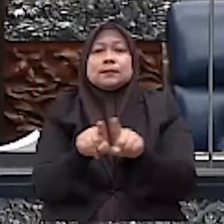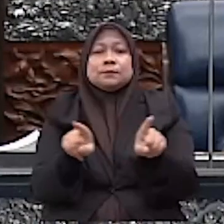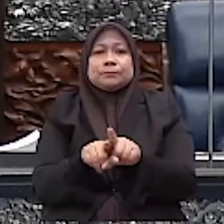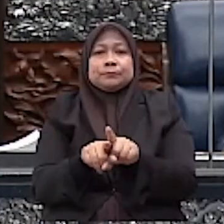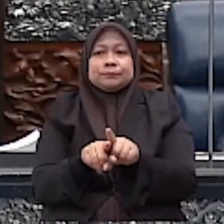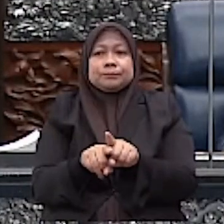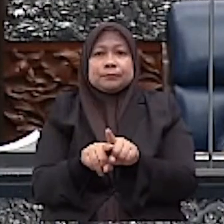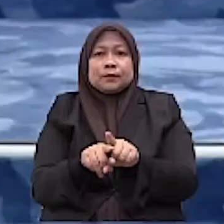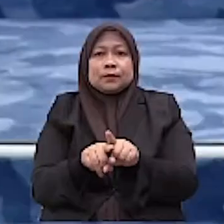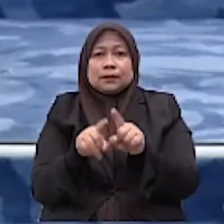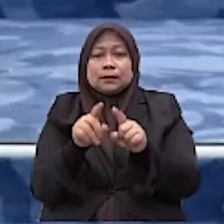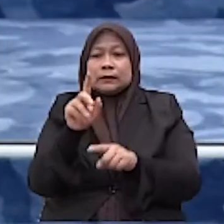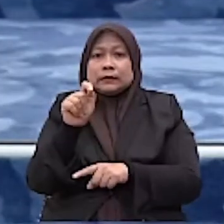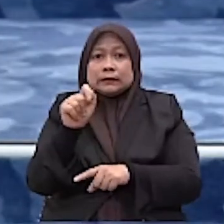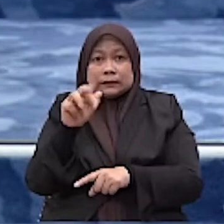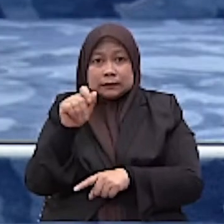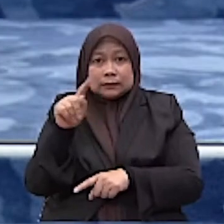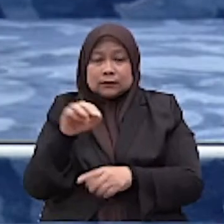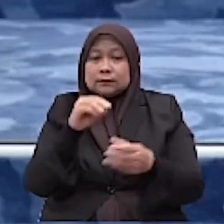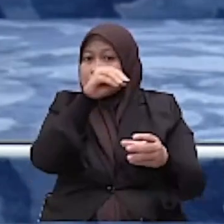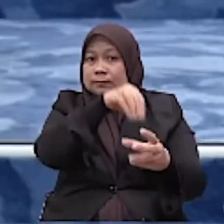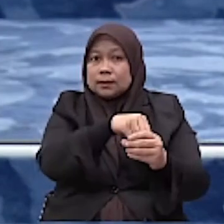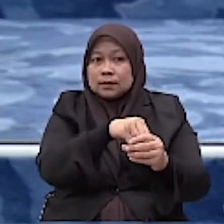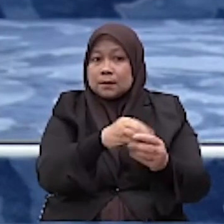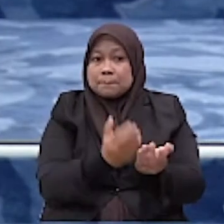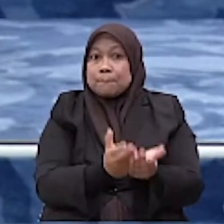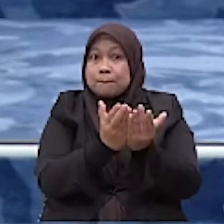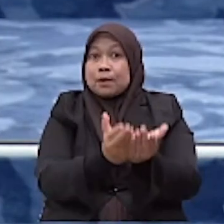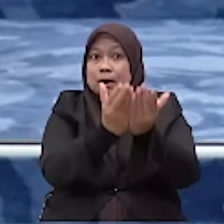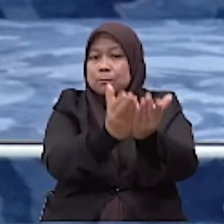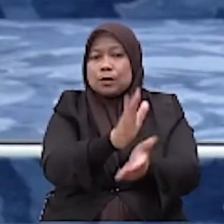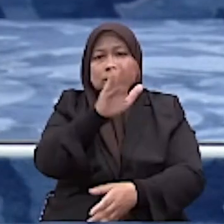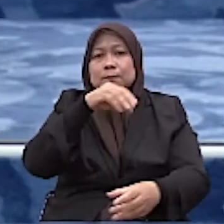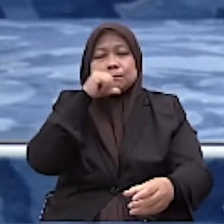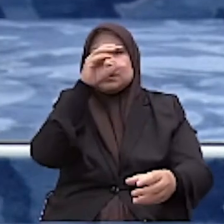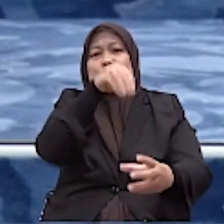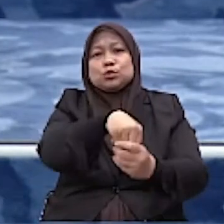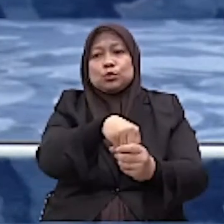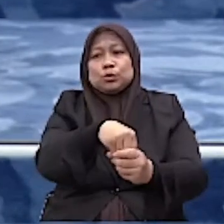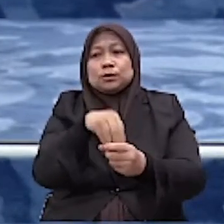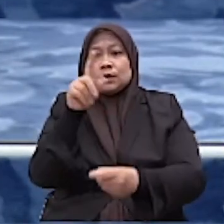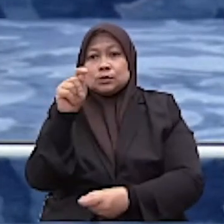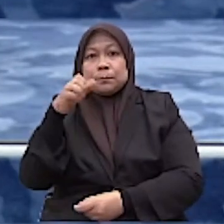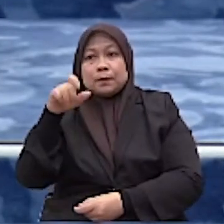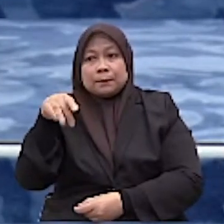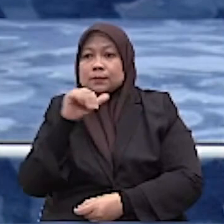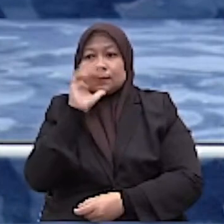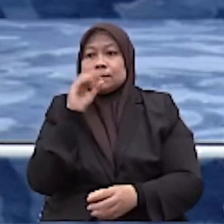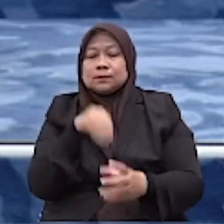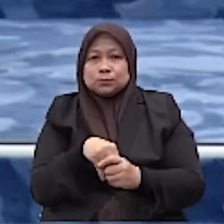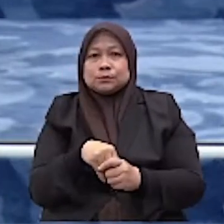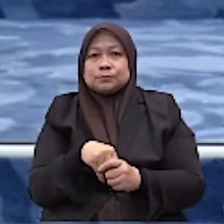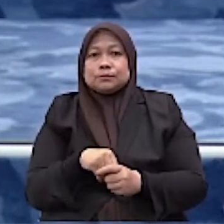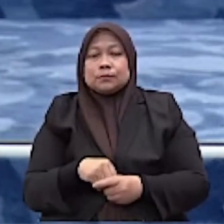tentang 3D ini tidak melibatkan kawasan Pelabuhan Tanjung pelepas yang juga dibicarakan tidak termasuk